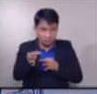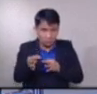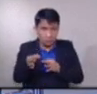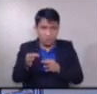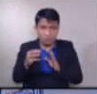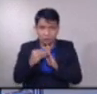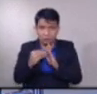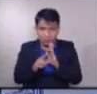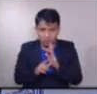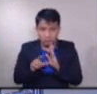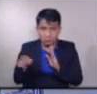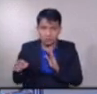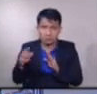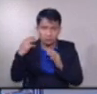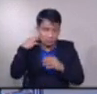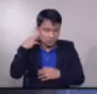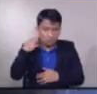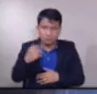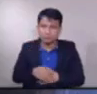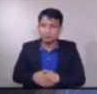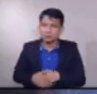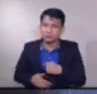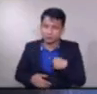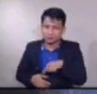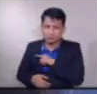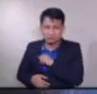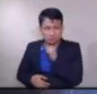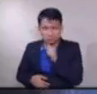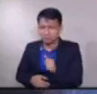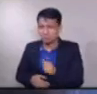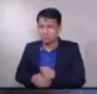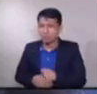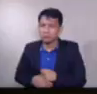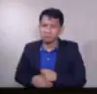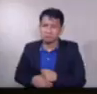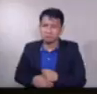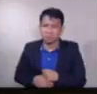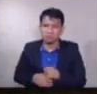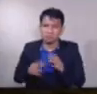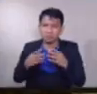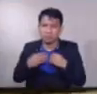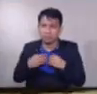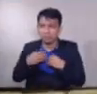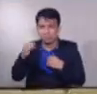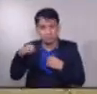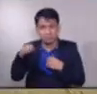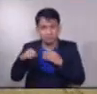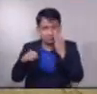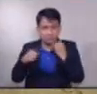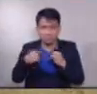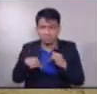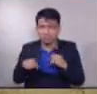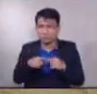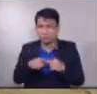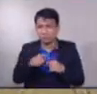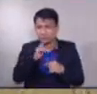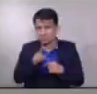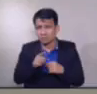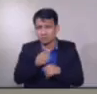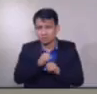martial law doon? Sa amin po ay hindi. Hindi kami sang-ayon doon kasi sa martial law, hindi naman din magagarantee